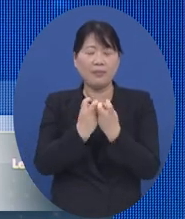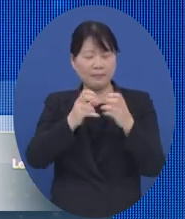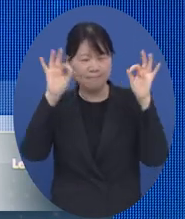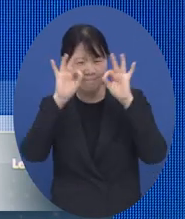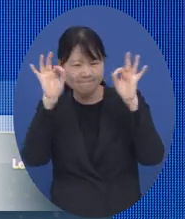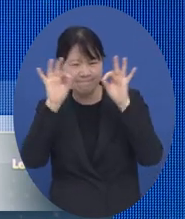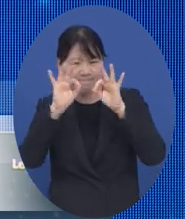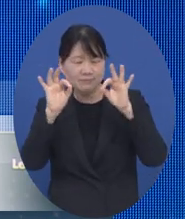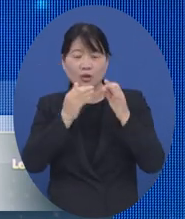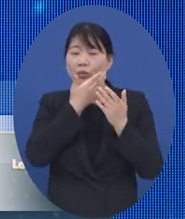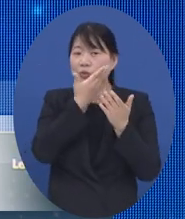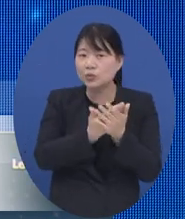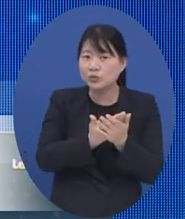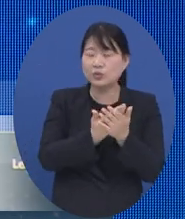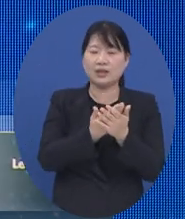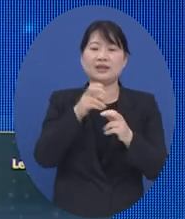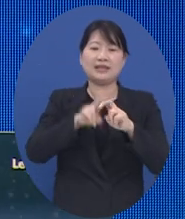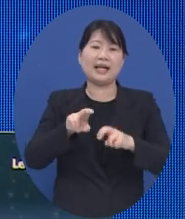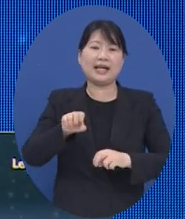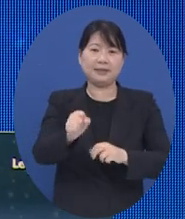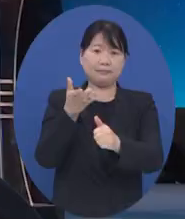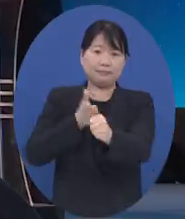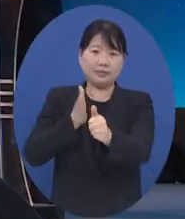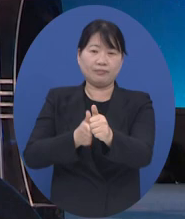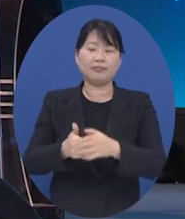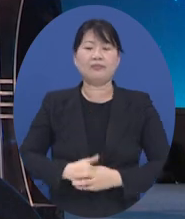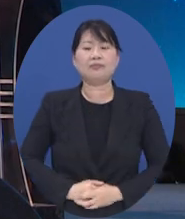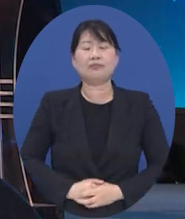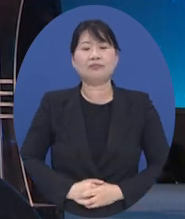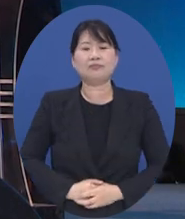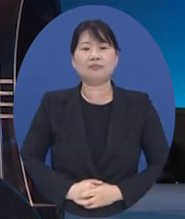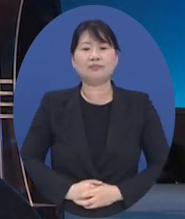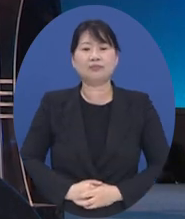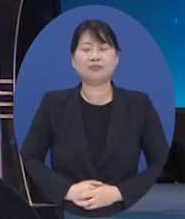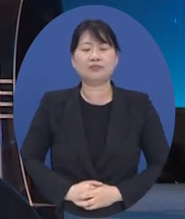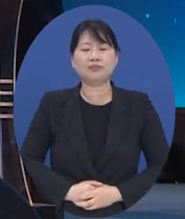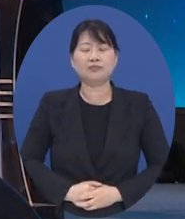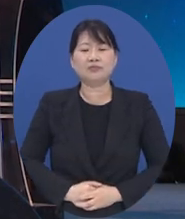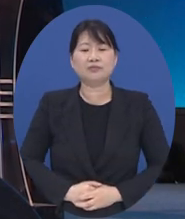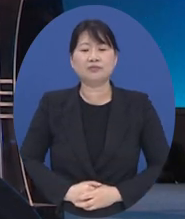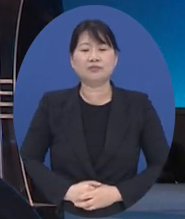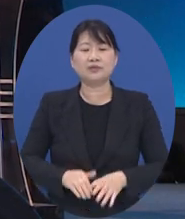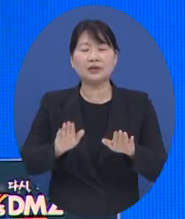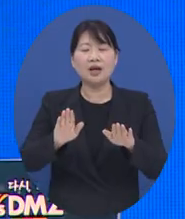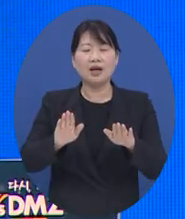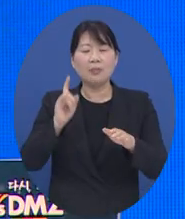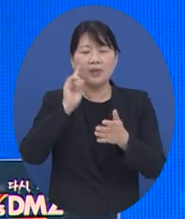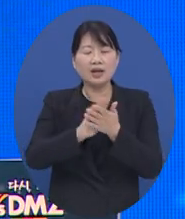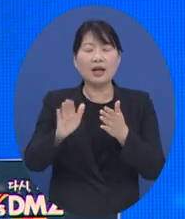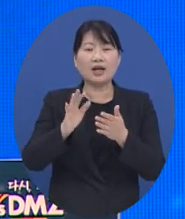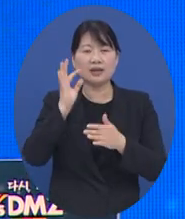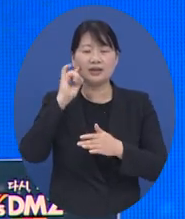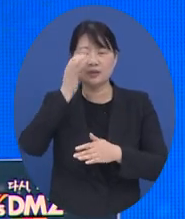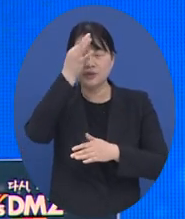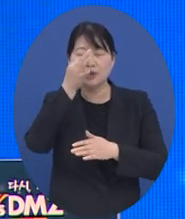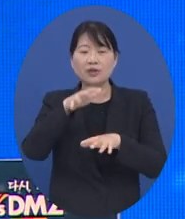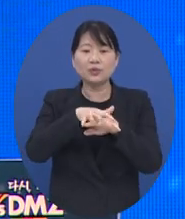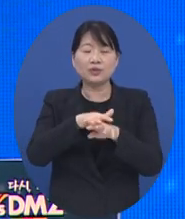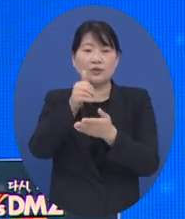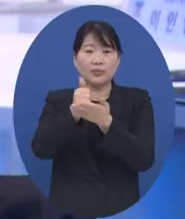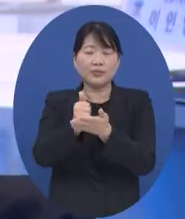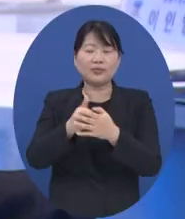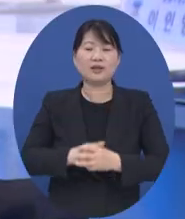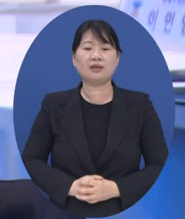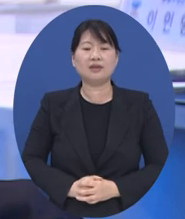모색하는 소중한 자리가 되면 좋겠습니다. 이어서 임동원 레츠 DMZ 평화예술제 조직위원장은